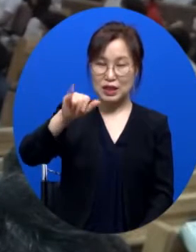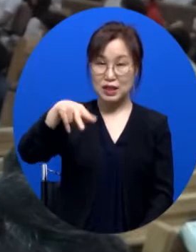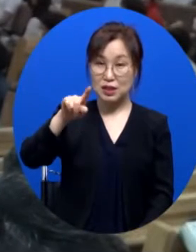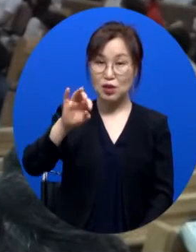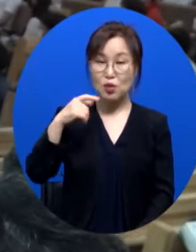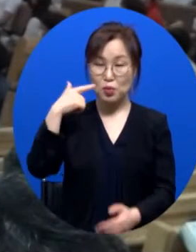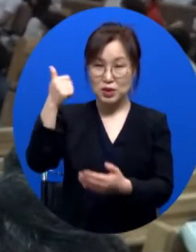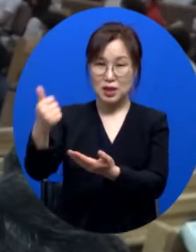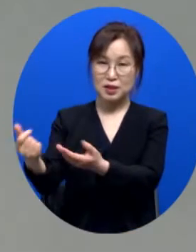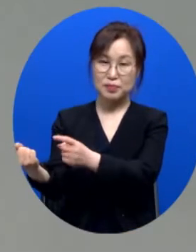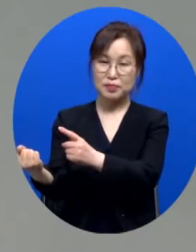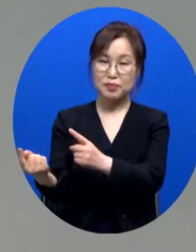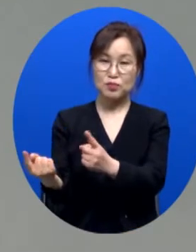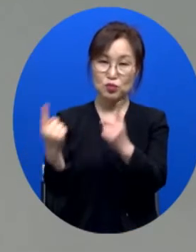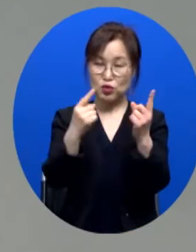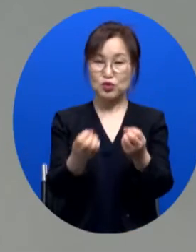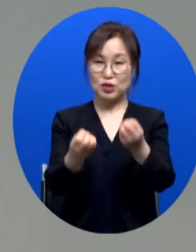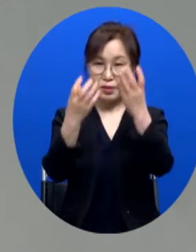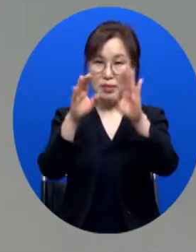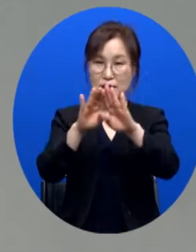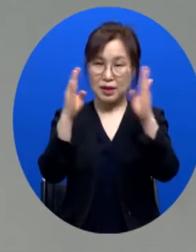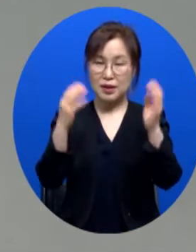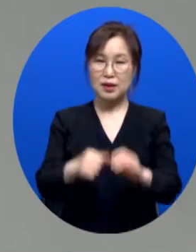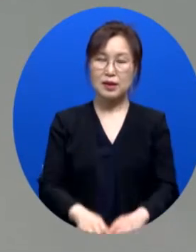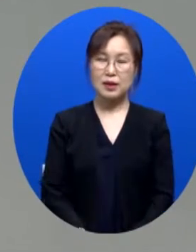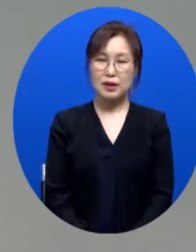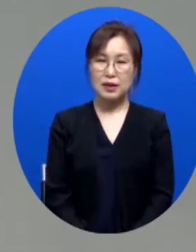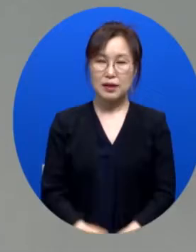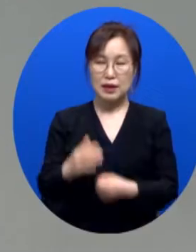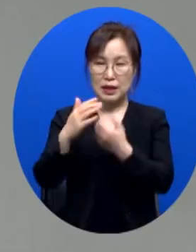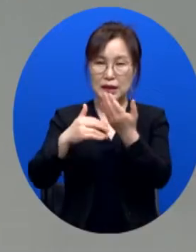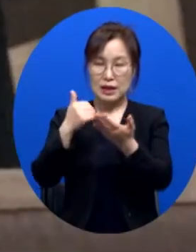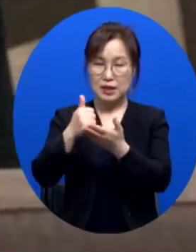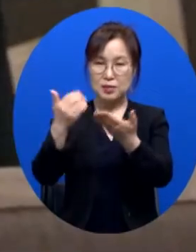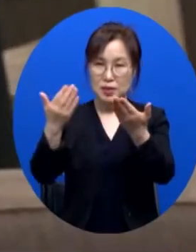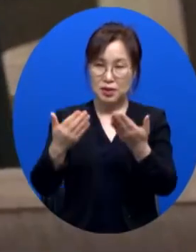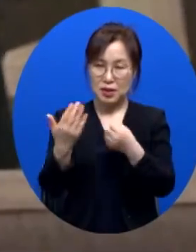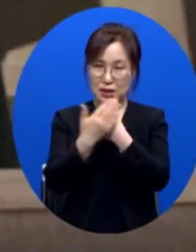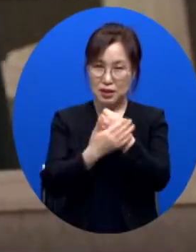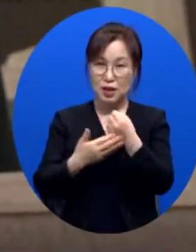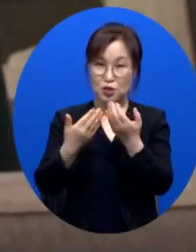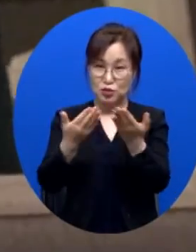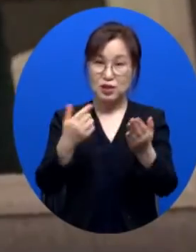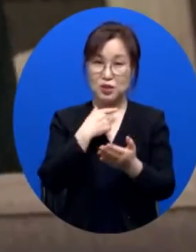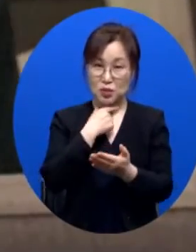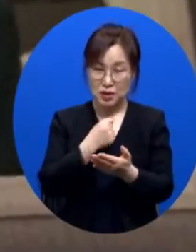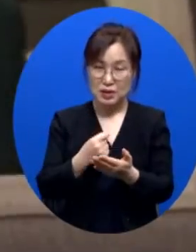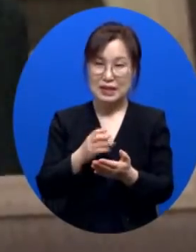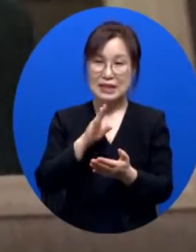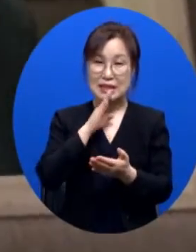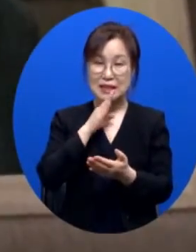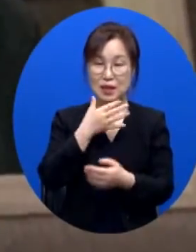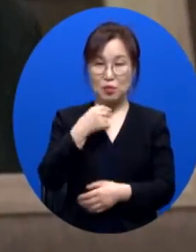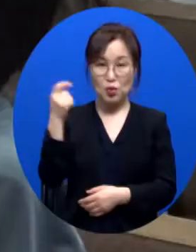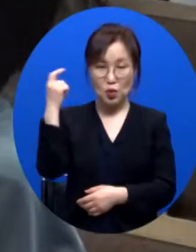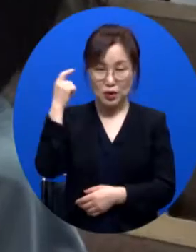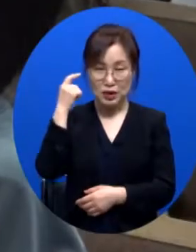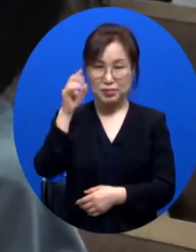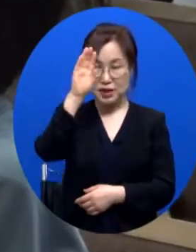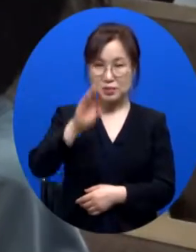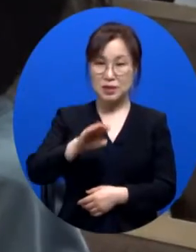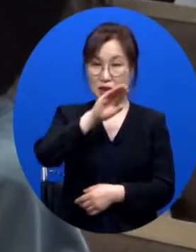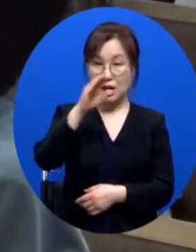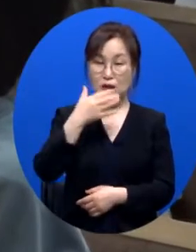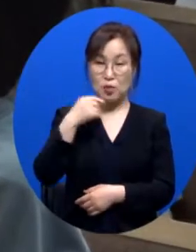강사로 나선 유기성 목사는 부흥회를 통해 하나님께서 은혜 주시기를 원하신다 며 진짜 복음인 십자가 복음을 붙잡고